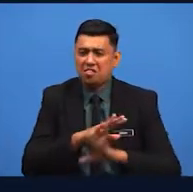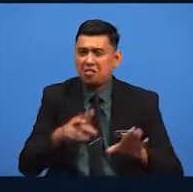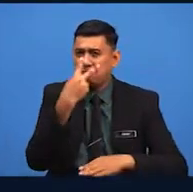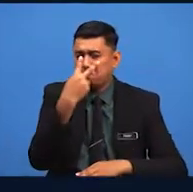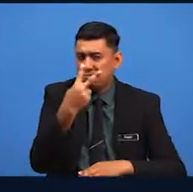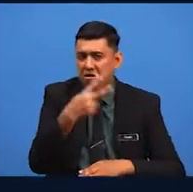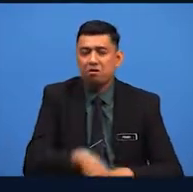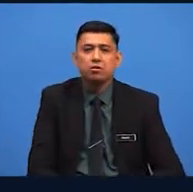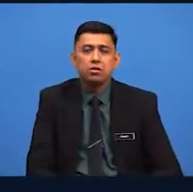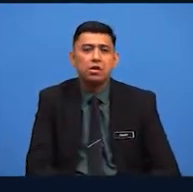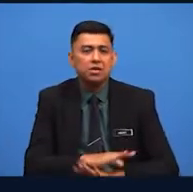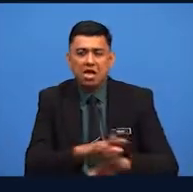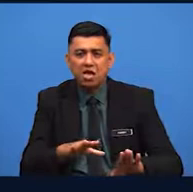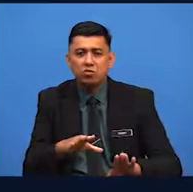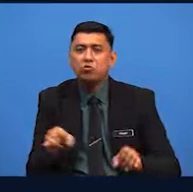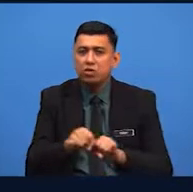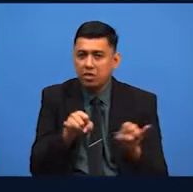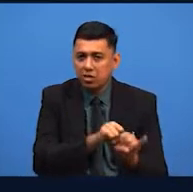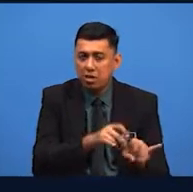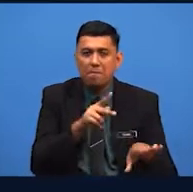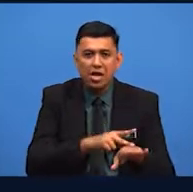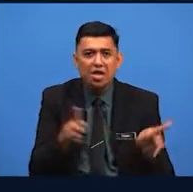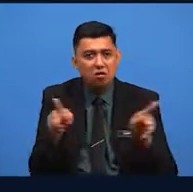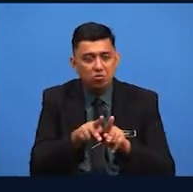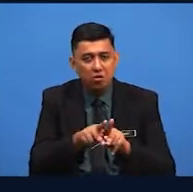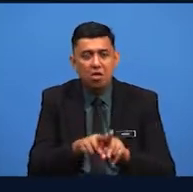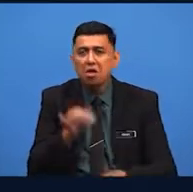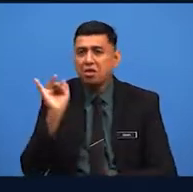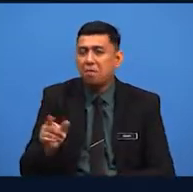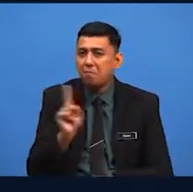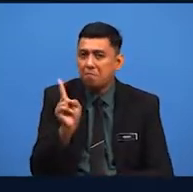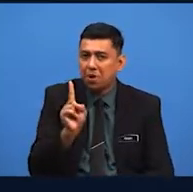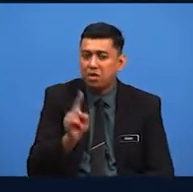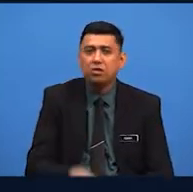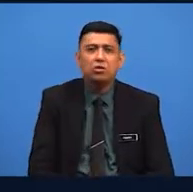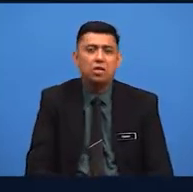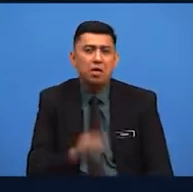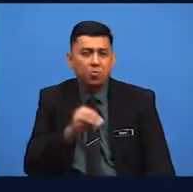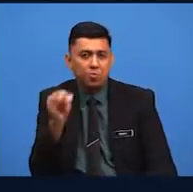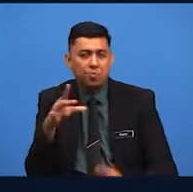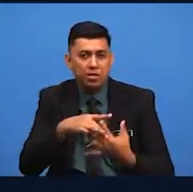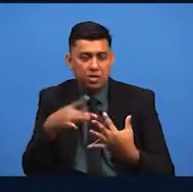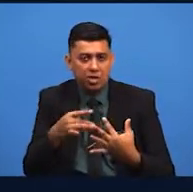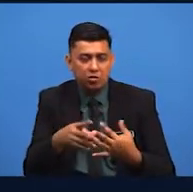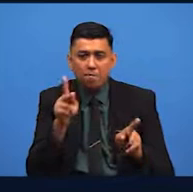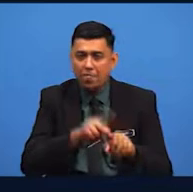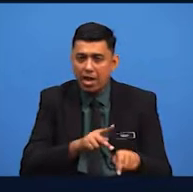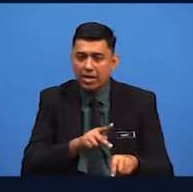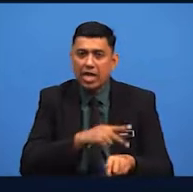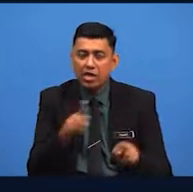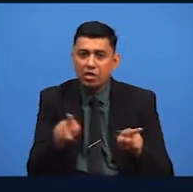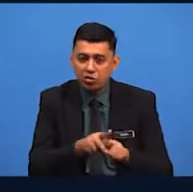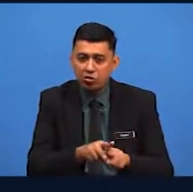kelihatan dan begitu juga dengan pemakaian kasut, yang mana murid ini memilih untuk memakai kasut